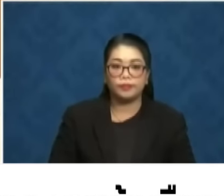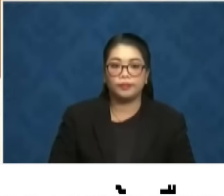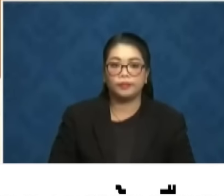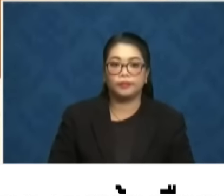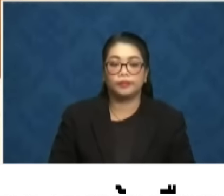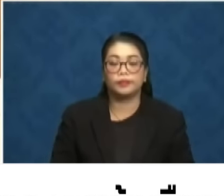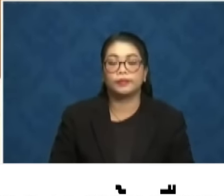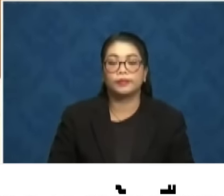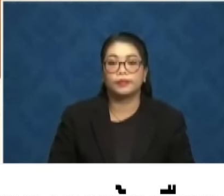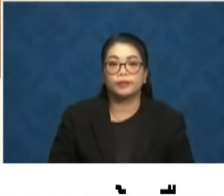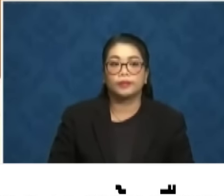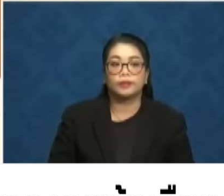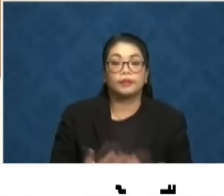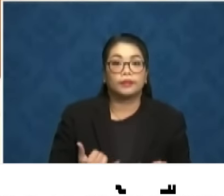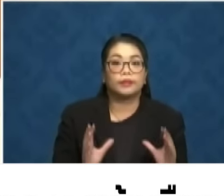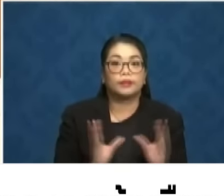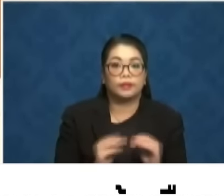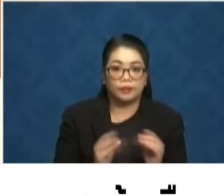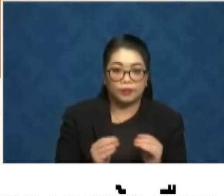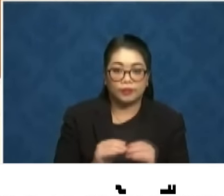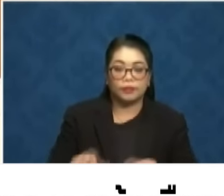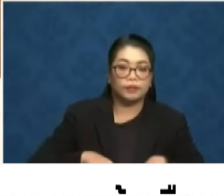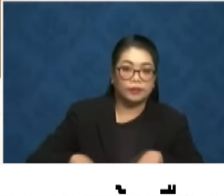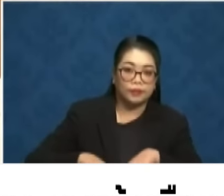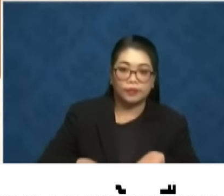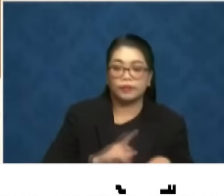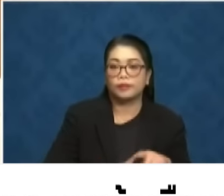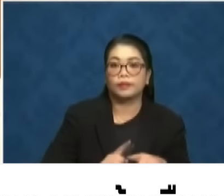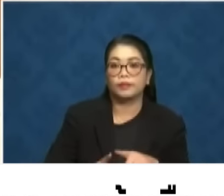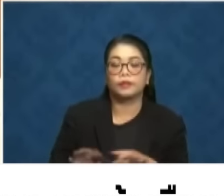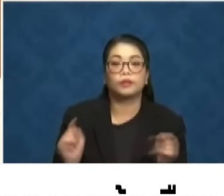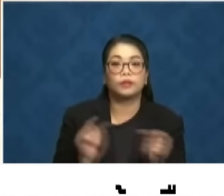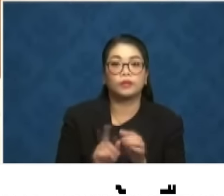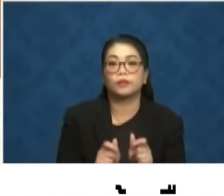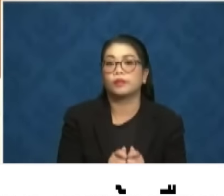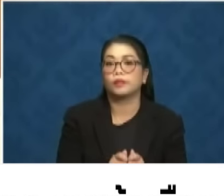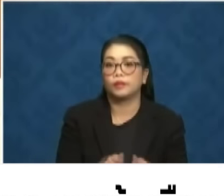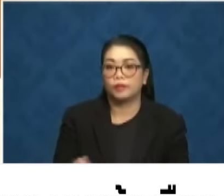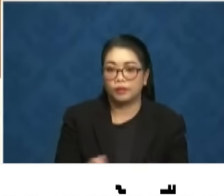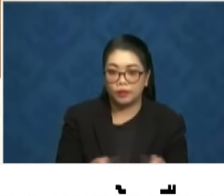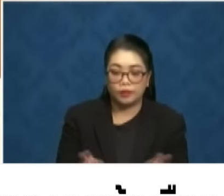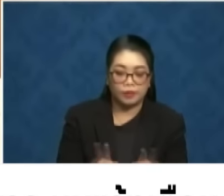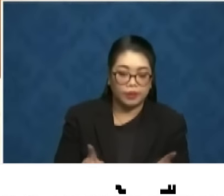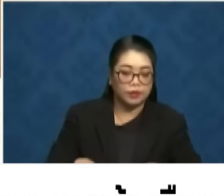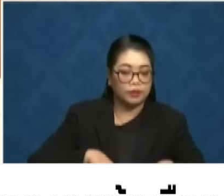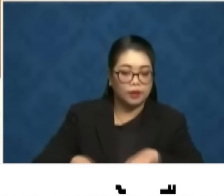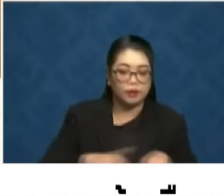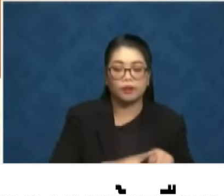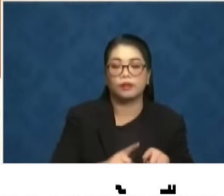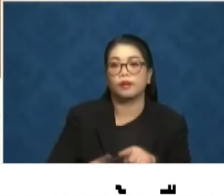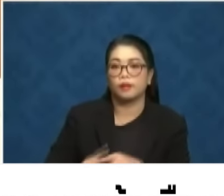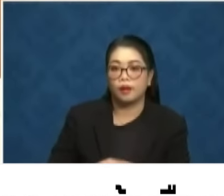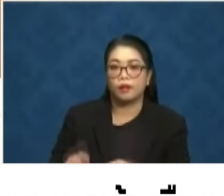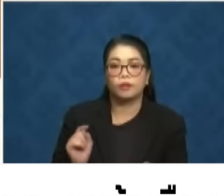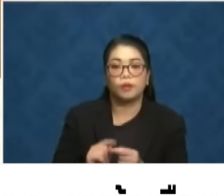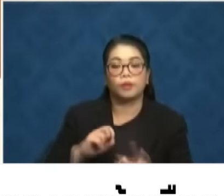ความสะอาดผลิตน้ำประปาให้ประชาชนได้ใช้ฟรีนี่ก็เป็นมาตรการเร่งด่วนแล้วในช่วง 3เดือนและ 6เดือนต่อจากนี้ก็